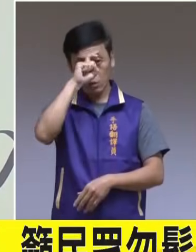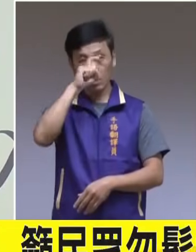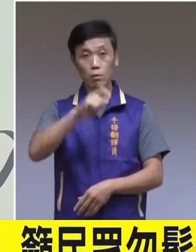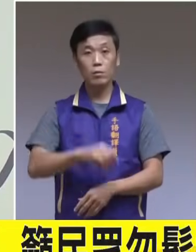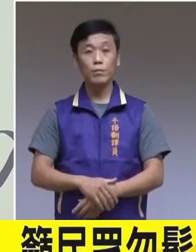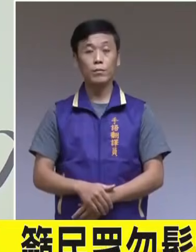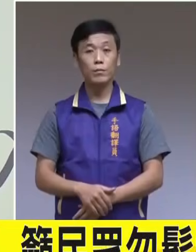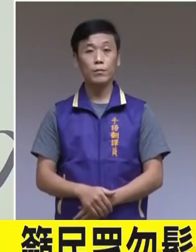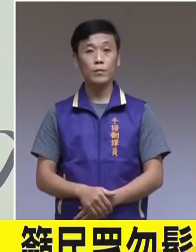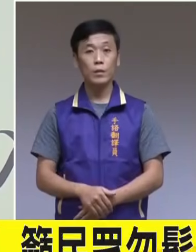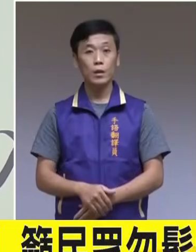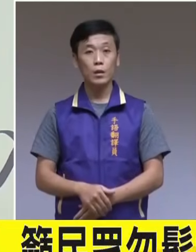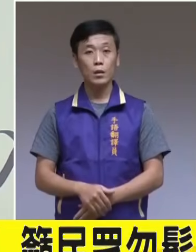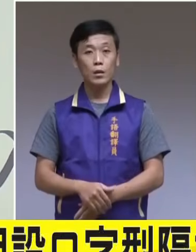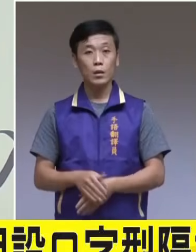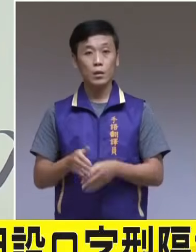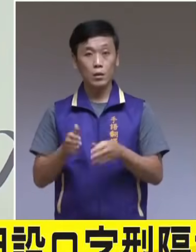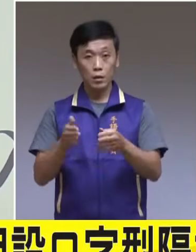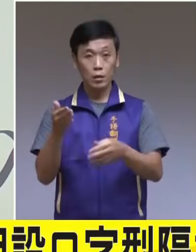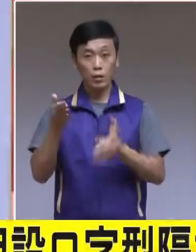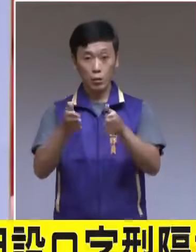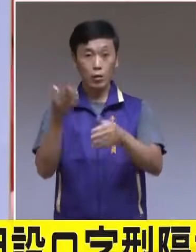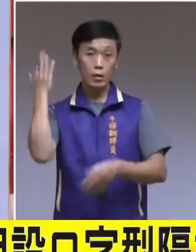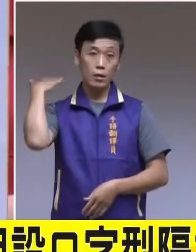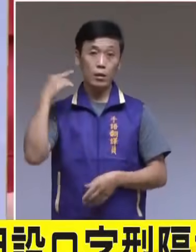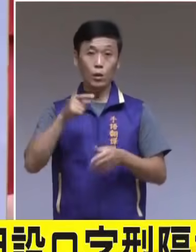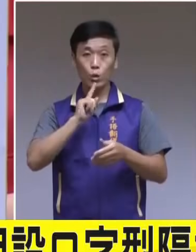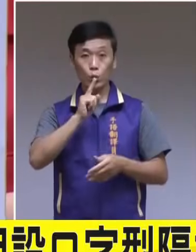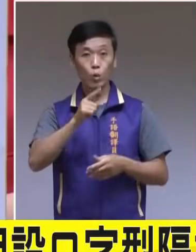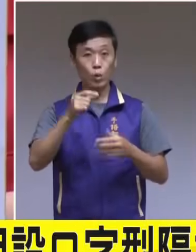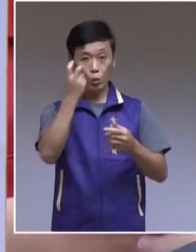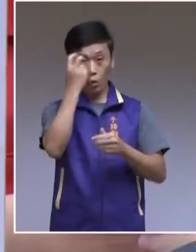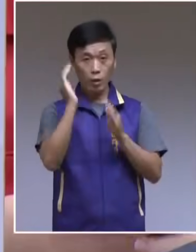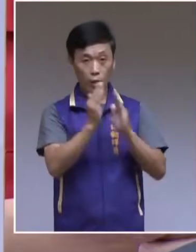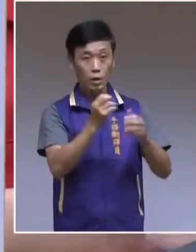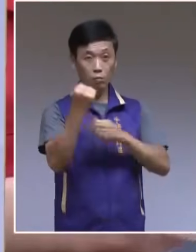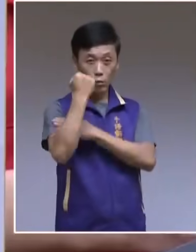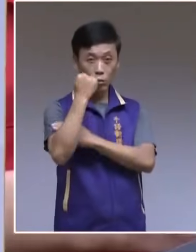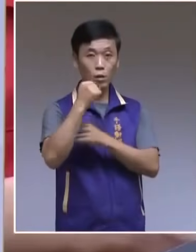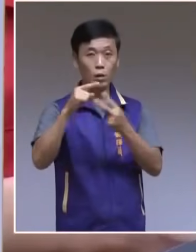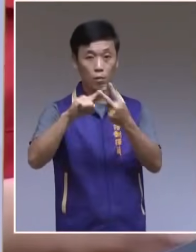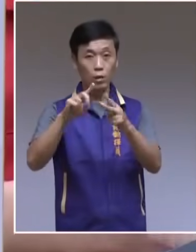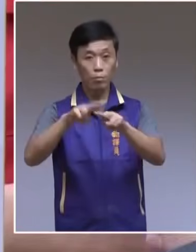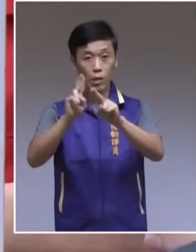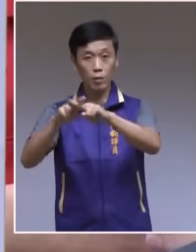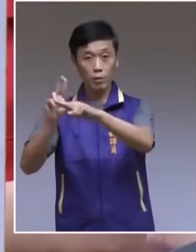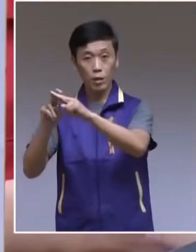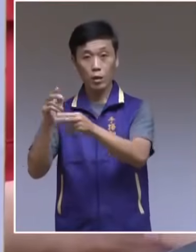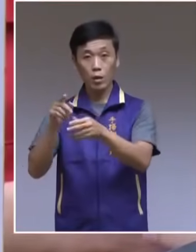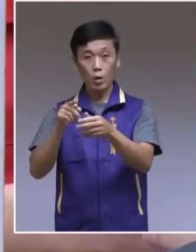够 follow 我们之前在讲的积极管理、有效开放的这个原则来办那也要跟大